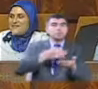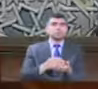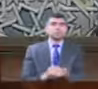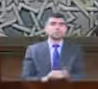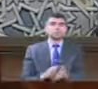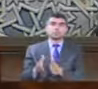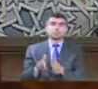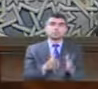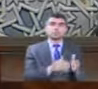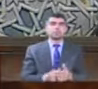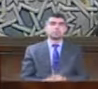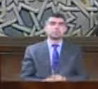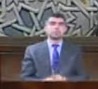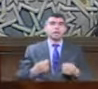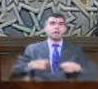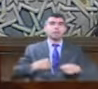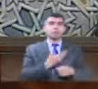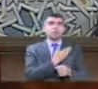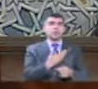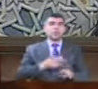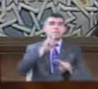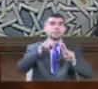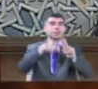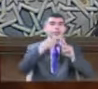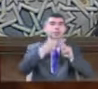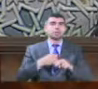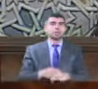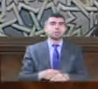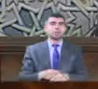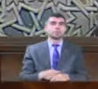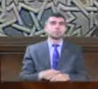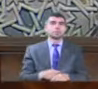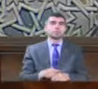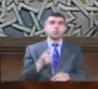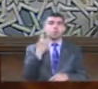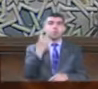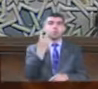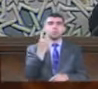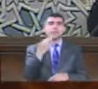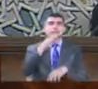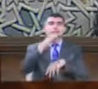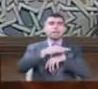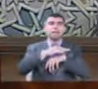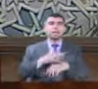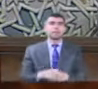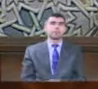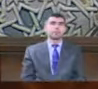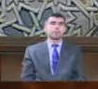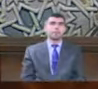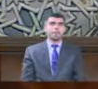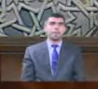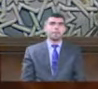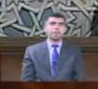نائب. الكلمة للسيد رئيس الحكومة للجواب على السؤال والتعقيب في حدود 21 دقيقة و40 ثانية.